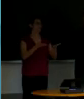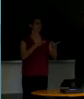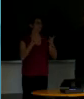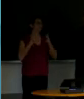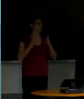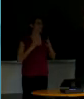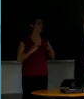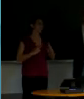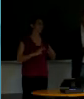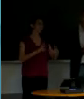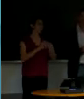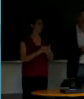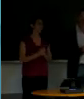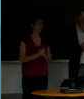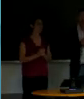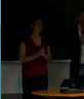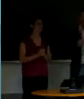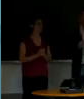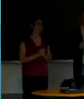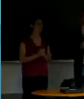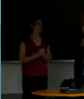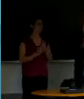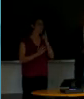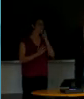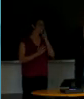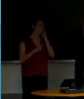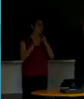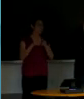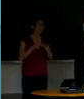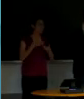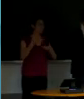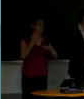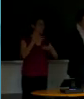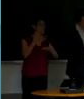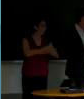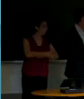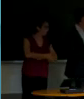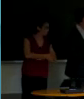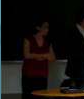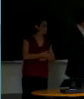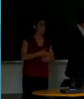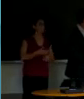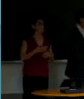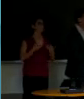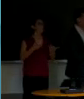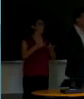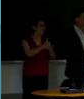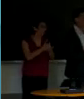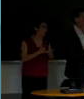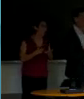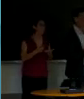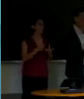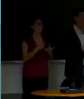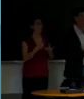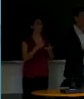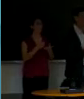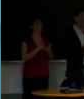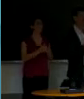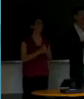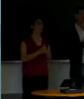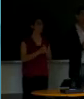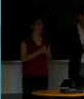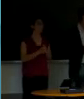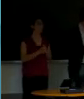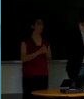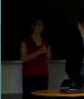serena possibile, questo è importante, ma nella maniera più approfondita, nella maniera più completa possibile da un punto di vista